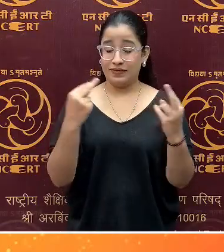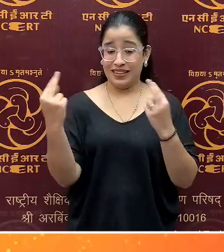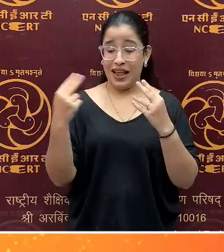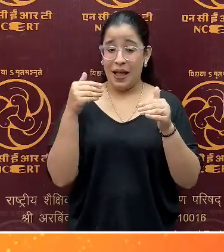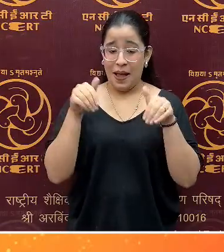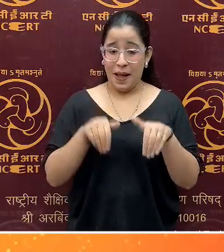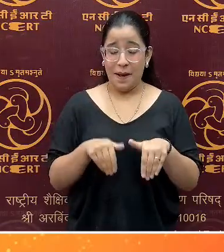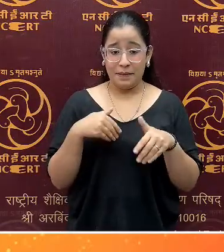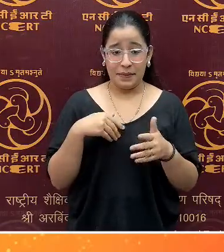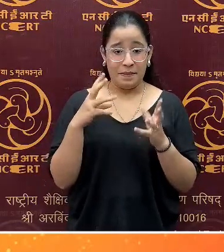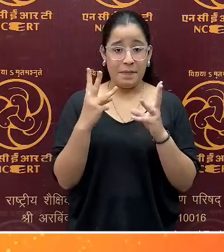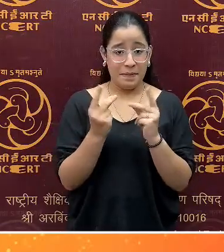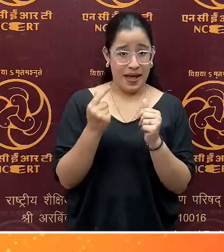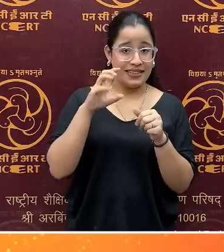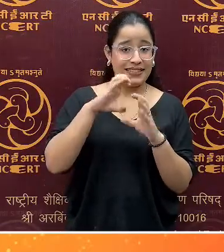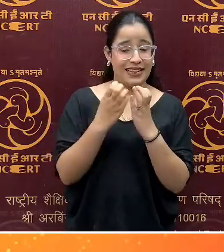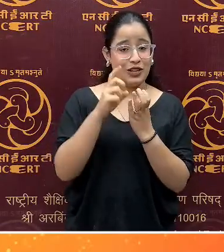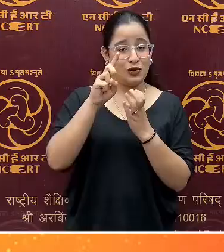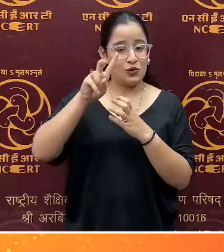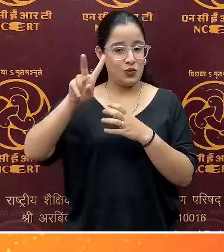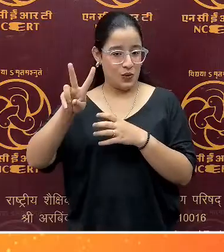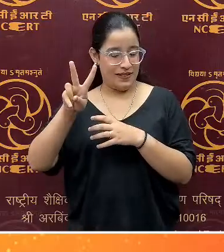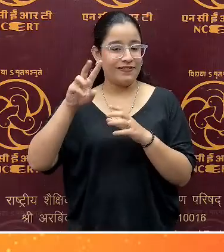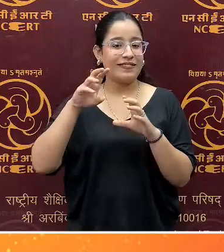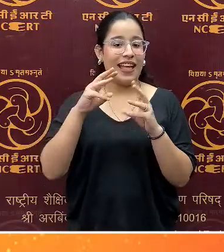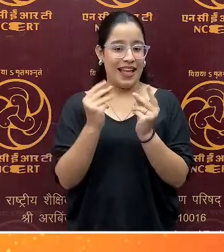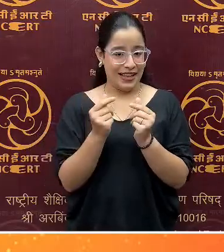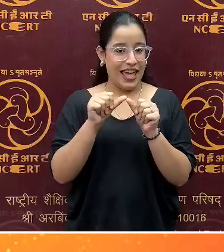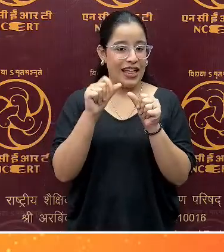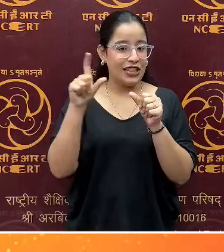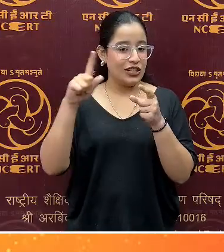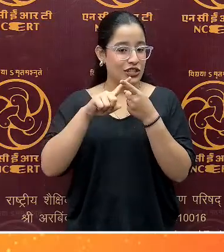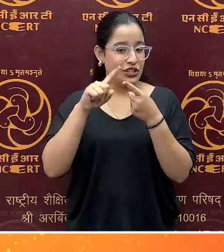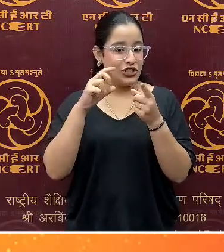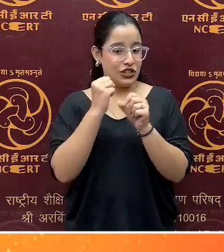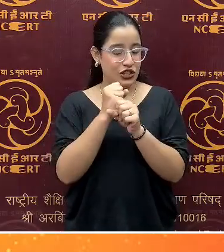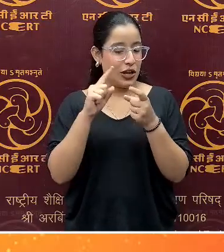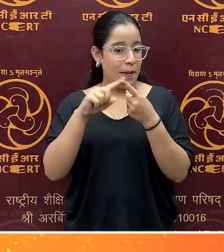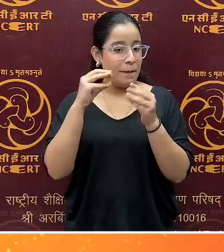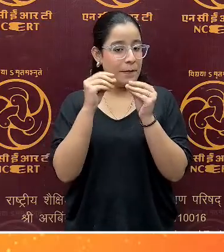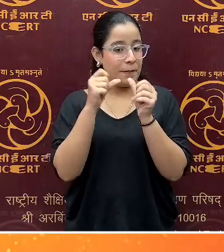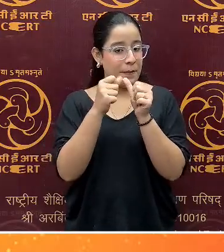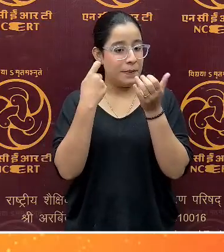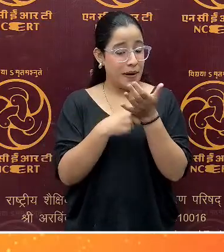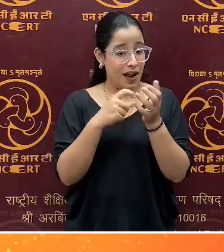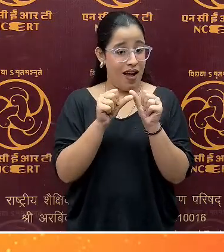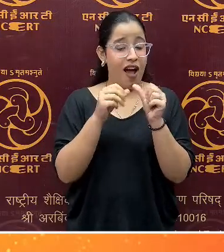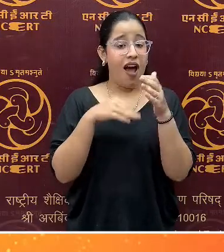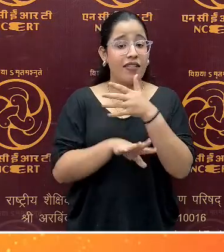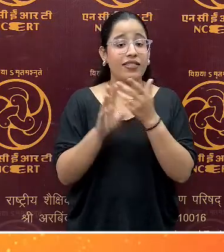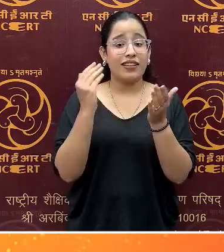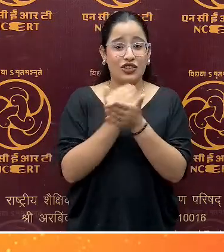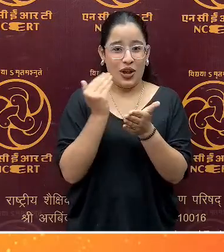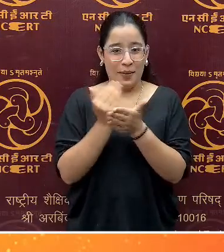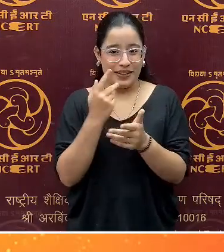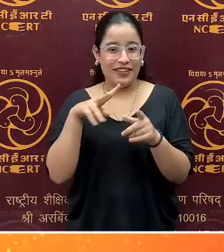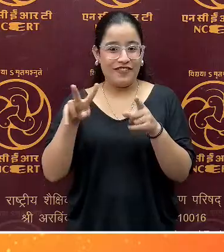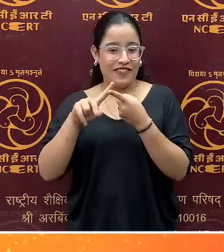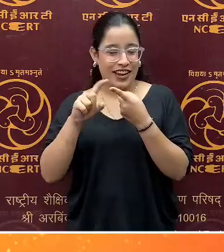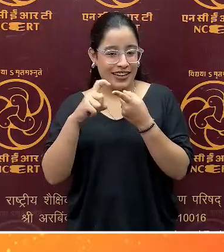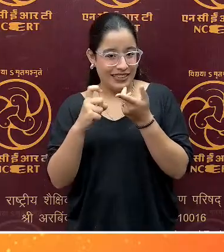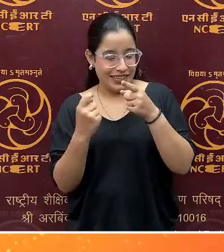अभी मैथमेटिक्स क्लास 12 का चैप्टर वेक्टर अलजेब्रा पढ़ा, जहाँ पर डॉक्टर बीना प्रकाश ने हमें वेक्टर्स से शुरुआत करके